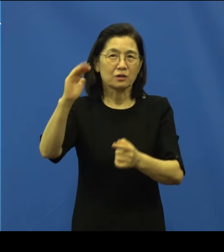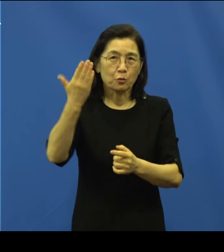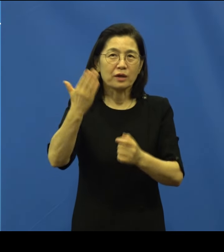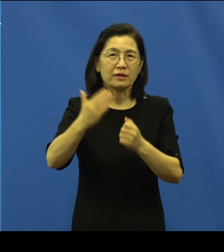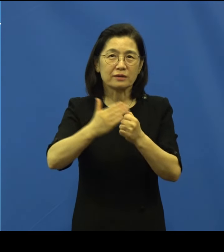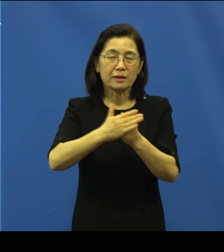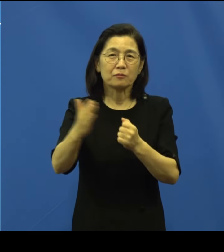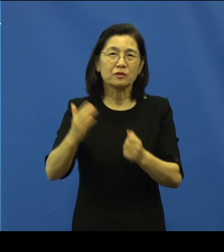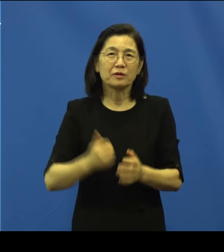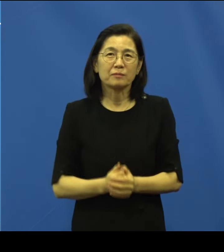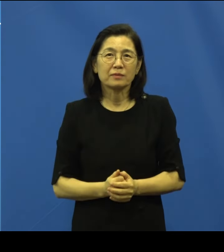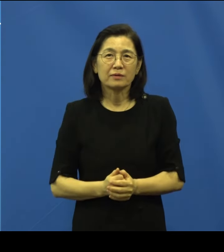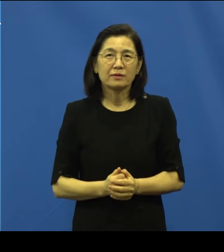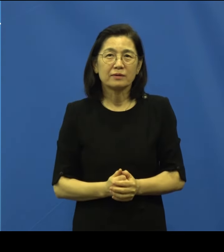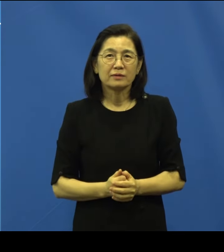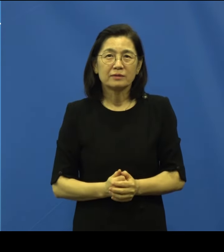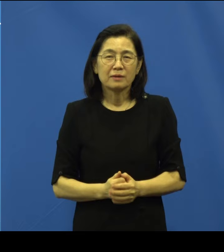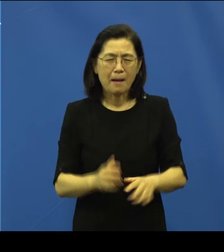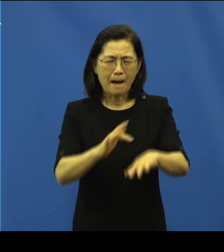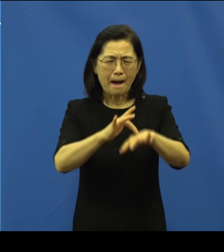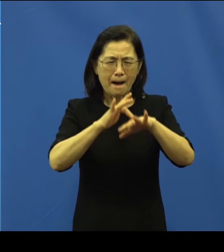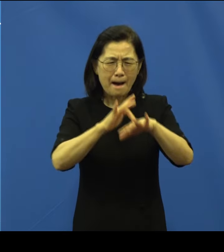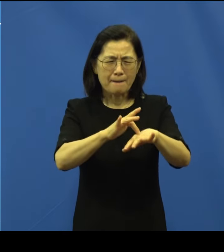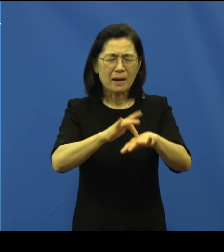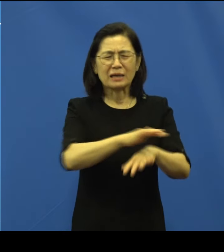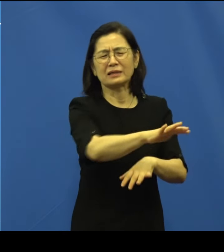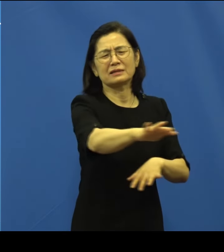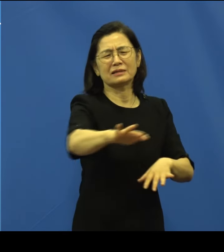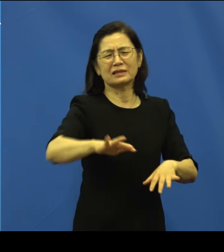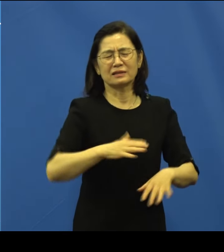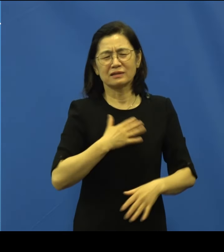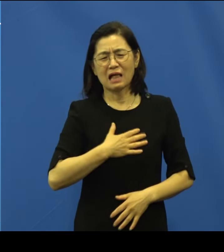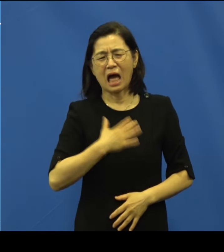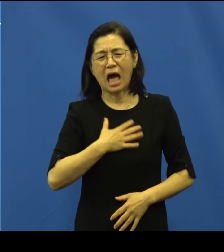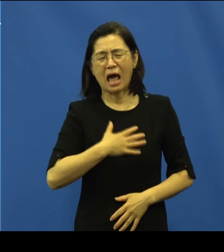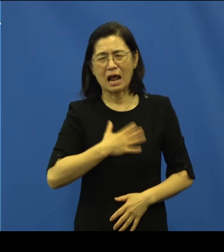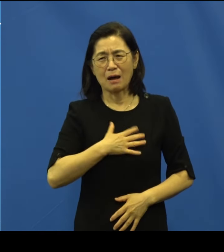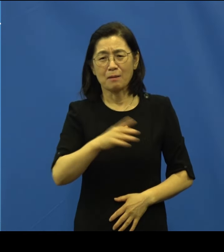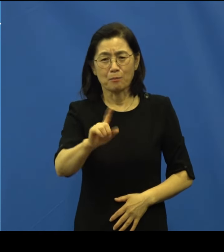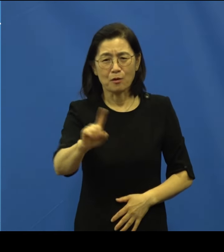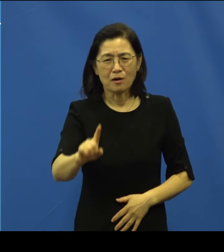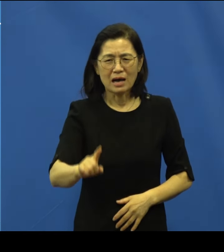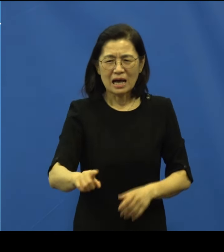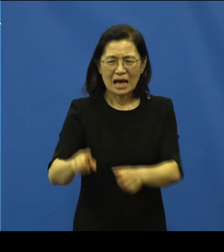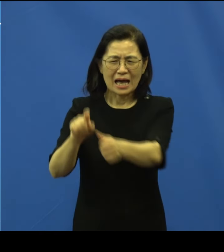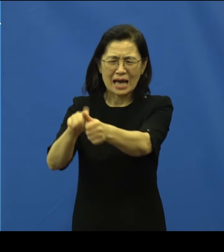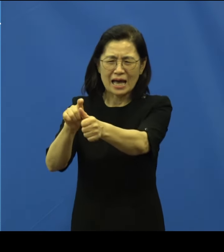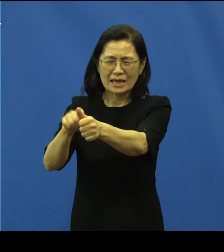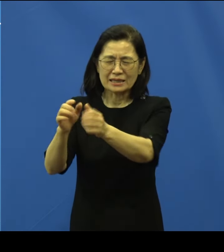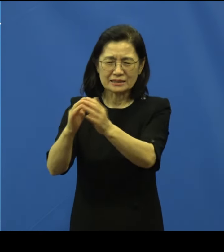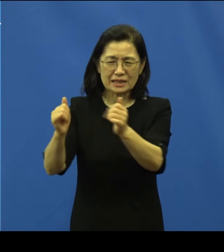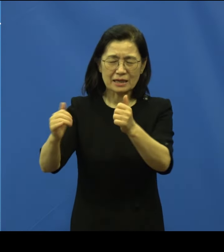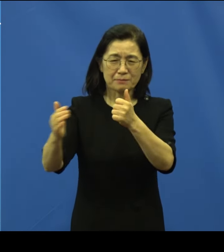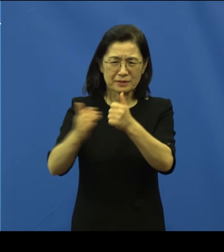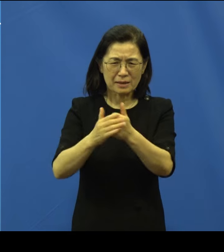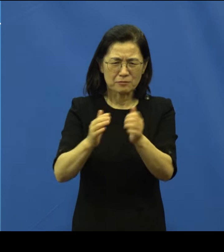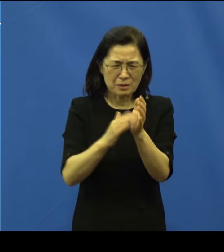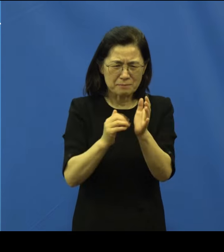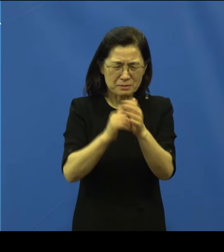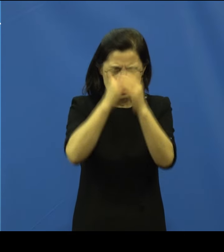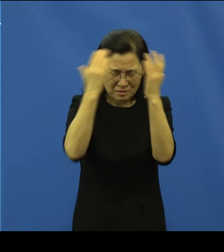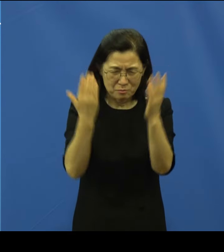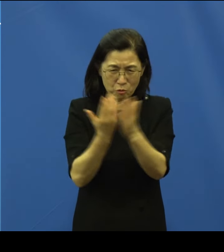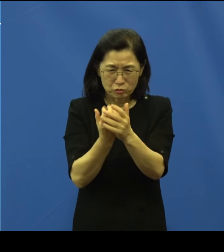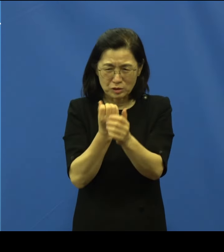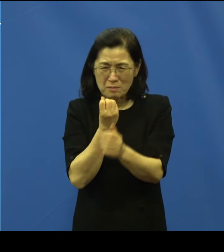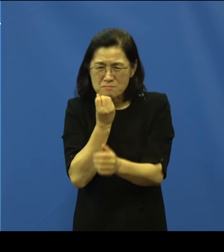두려워하는 거죠. 그러니까 마귀들끼리는 알아요. 야, 그 누구누구 때문에 우리의 기밀이 다 누설돼. 그래서 우리의 모든 작전이 실패를 해.